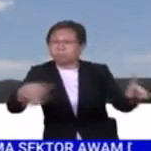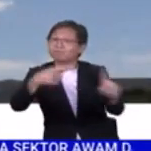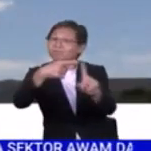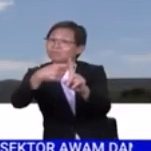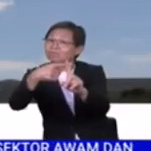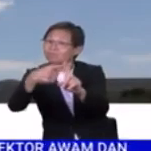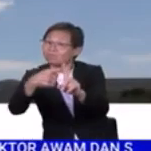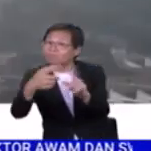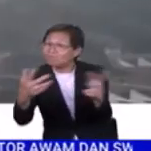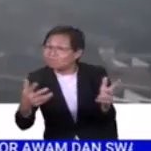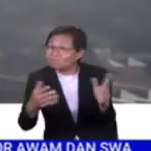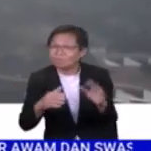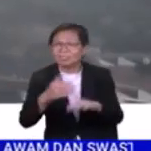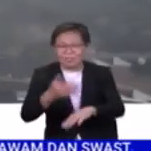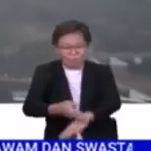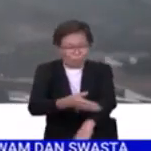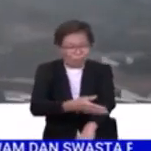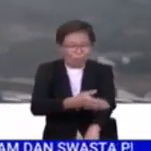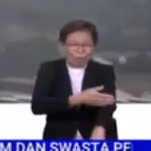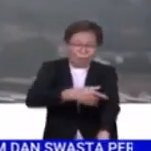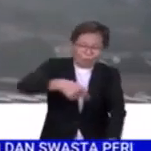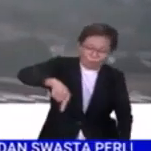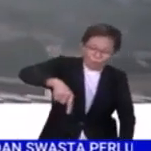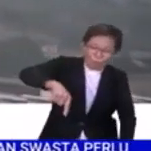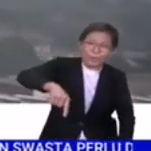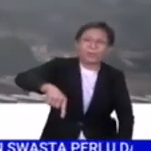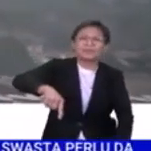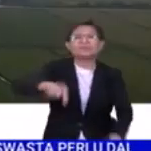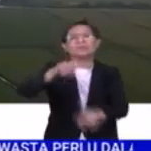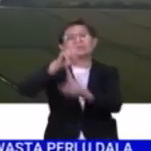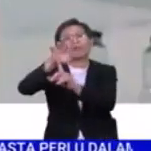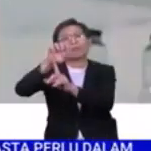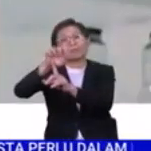positif dalam meningkatkan kualiti jalur lebar.